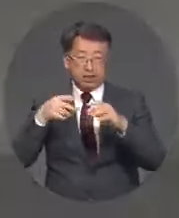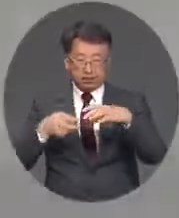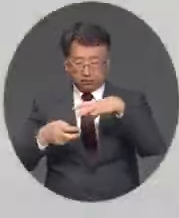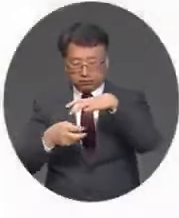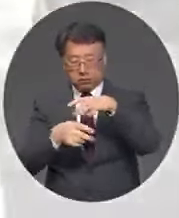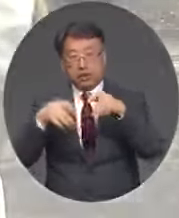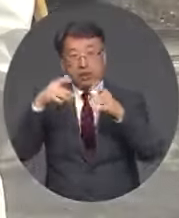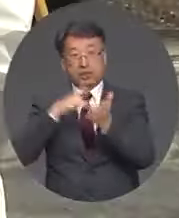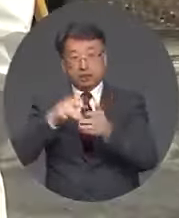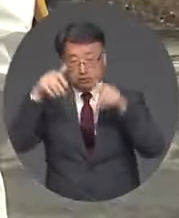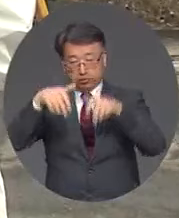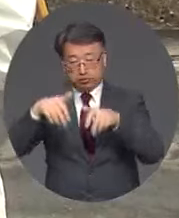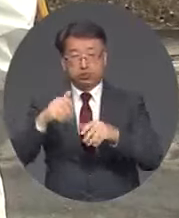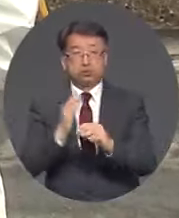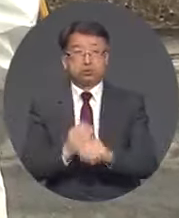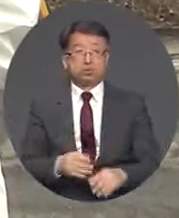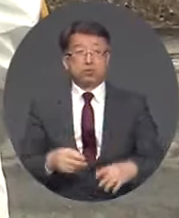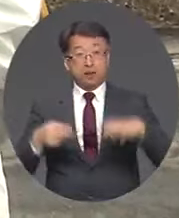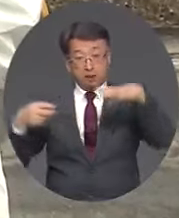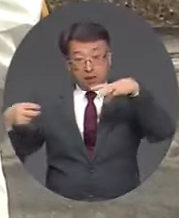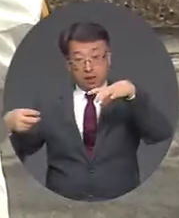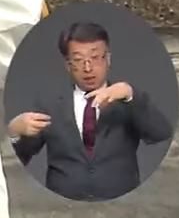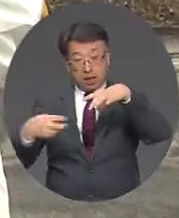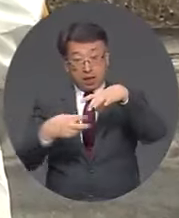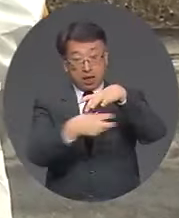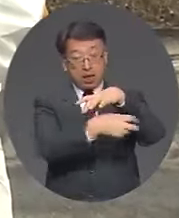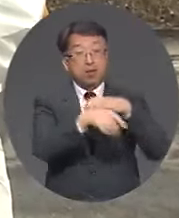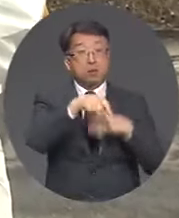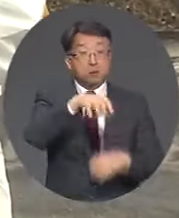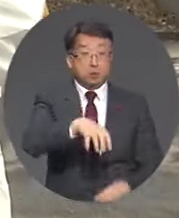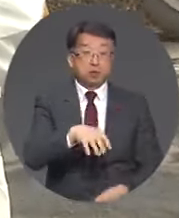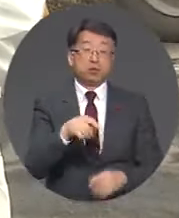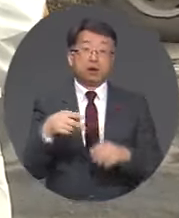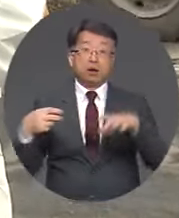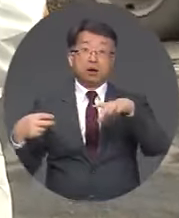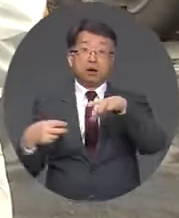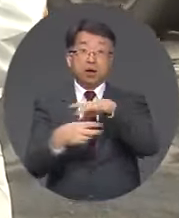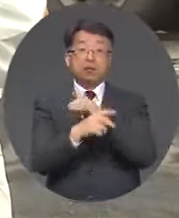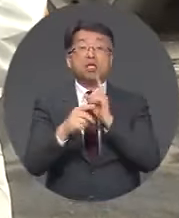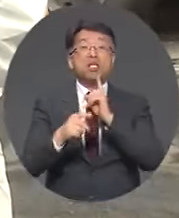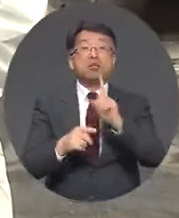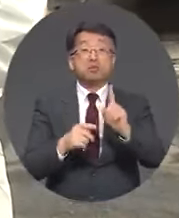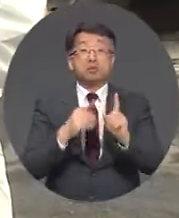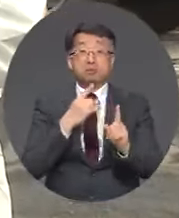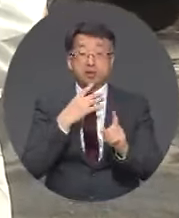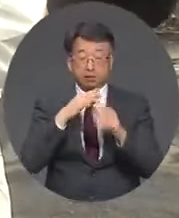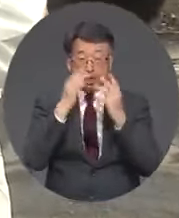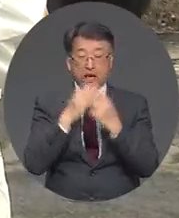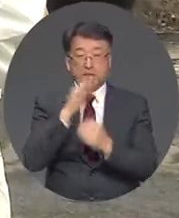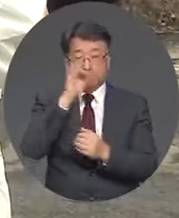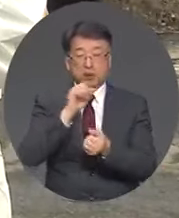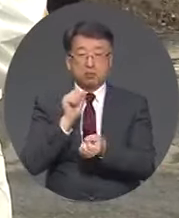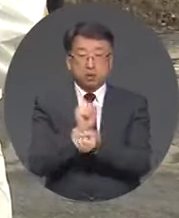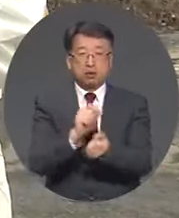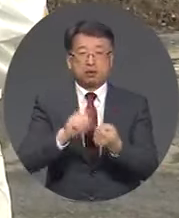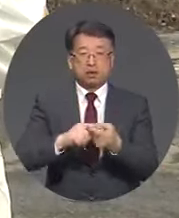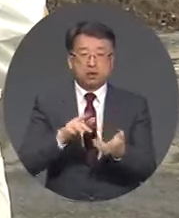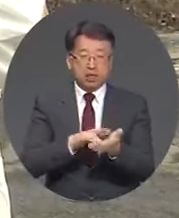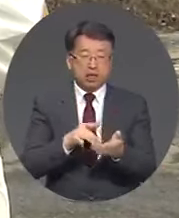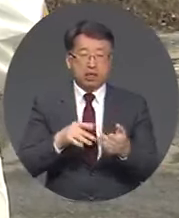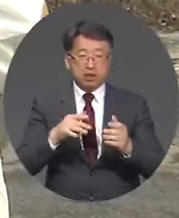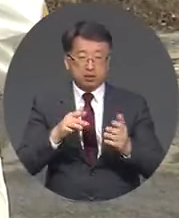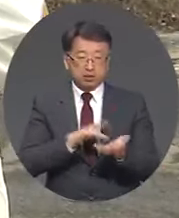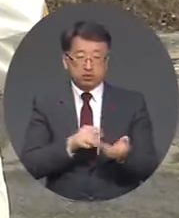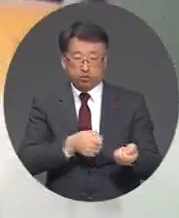있습니다. 터널처럼 생긴 거점 소독 시설인데요. 이곳을 통과하면 1분 만에 아프리카 돼지 열병에 대한 차량